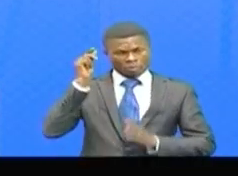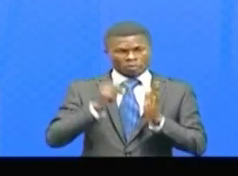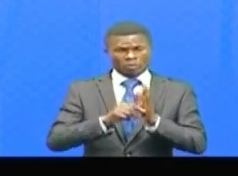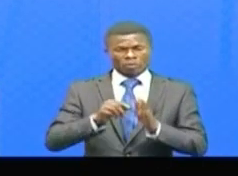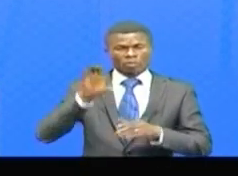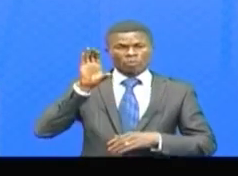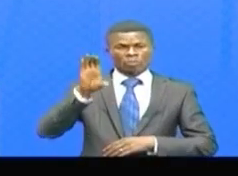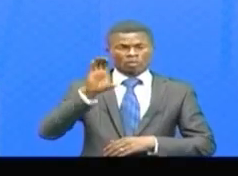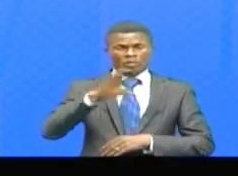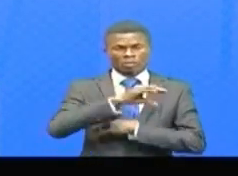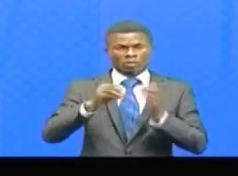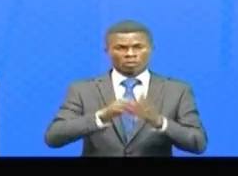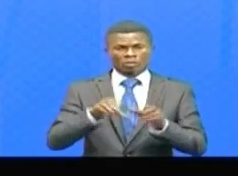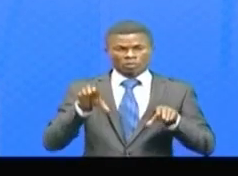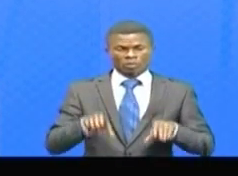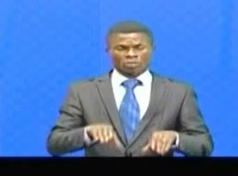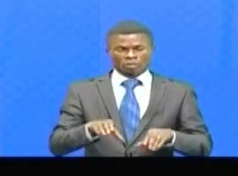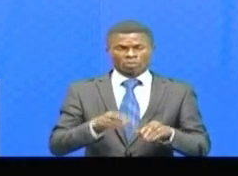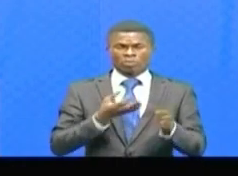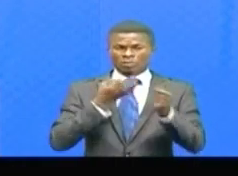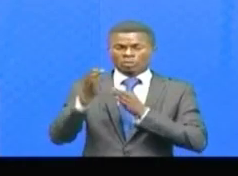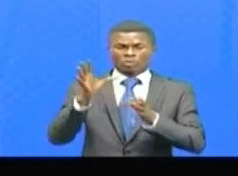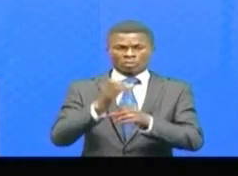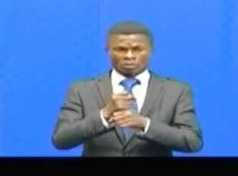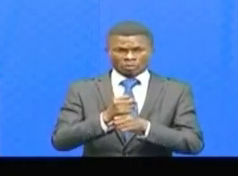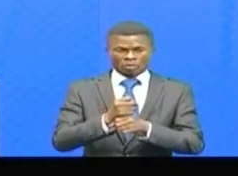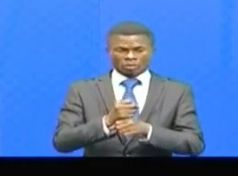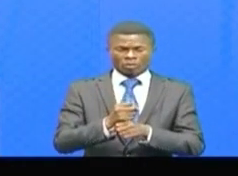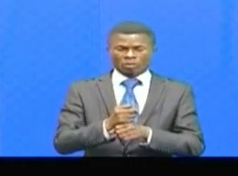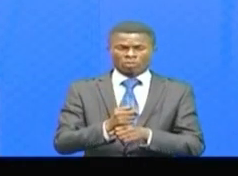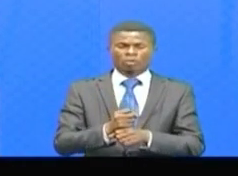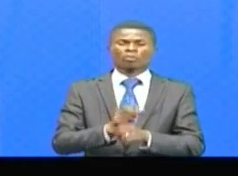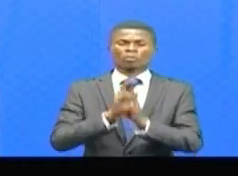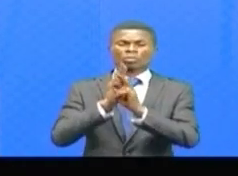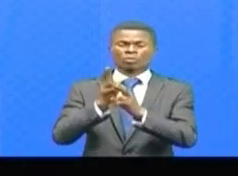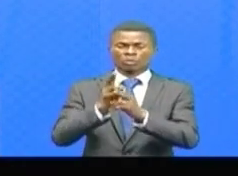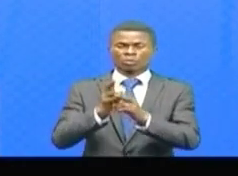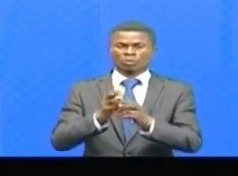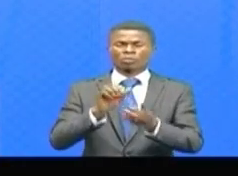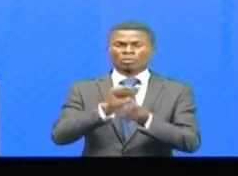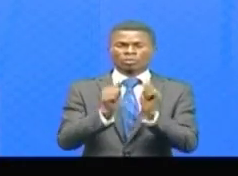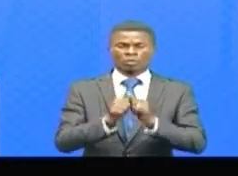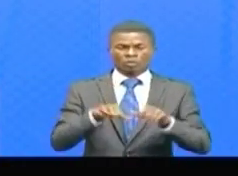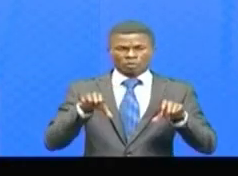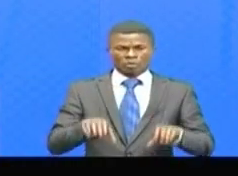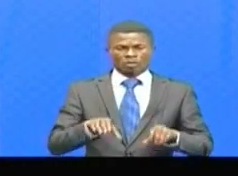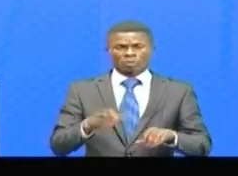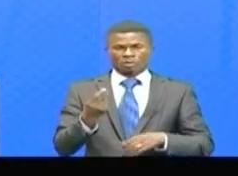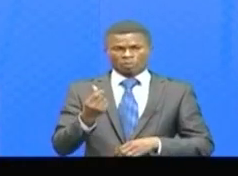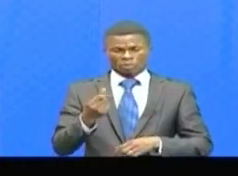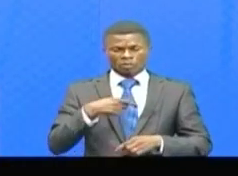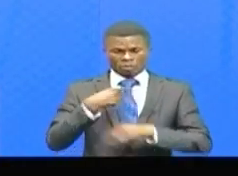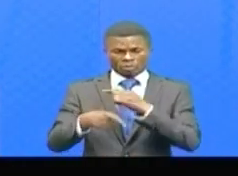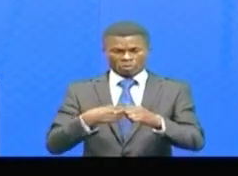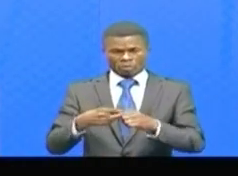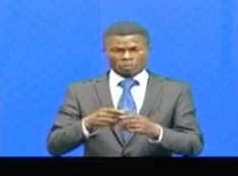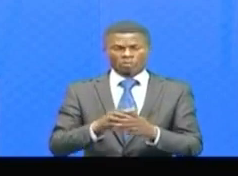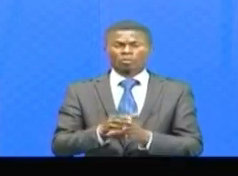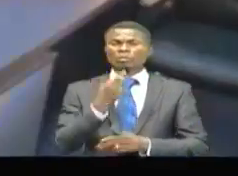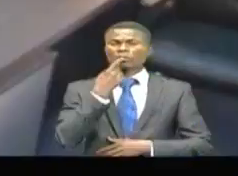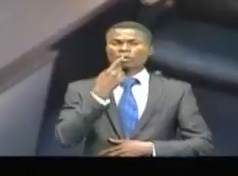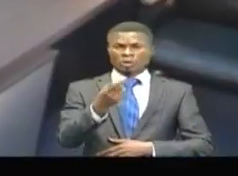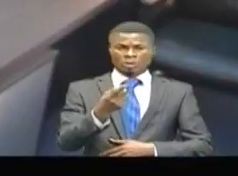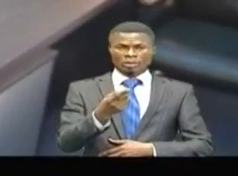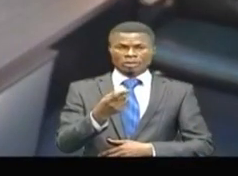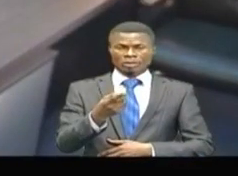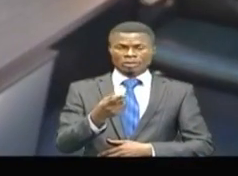centrale du Congo a présenté brièvement et synthétiquement la conjoncture économique du pays. Elle a commencé par indiquer